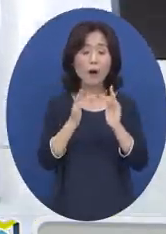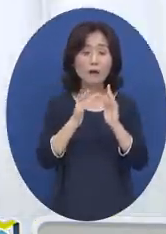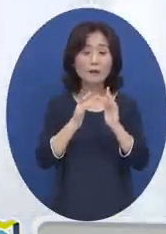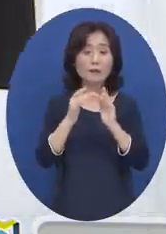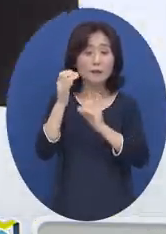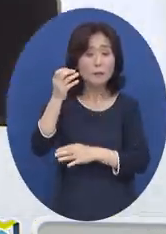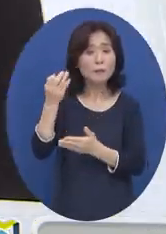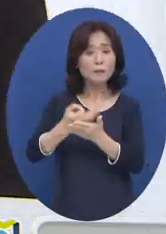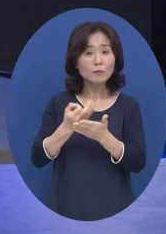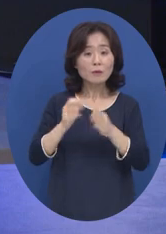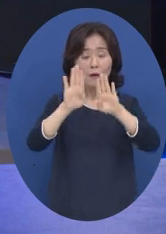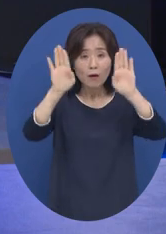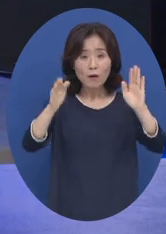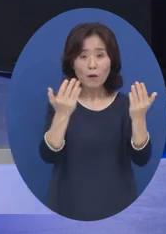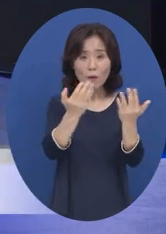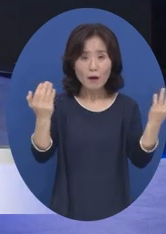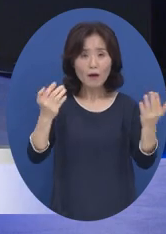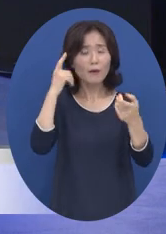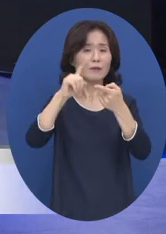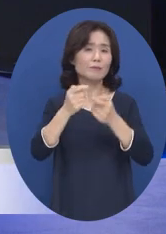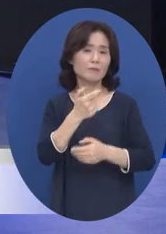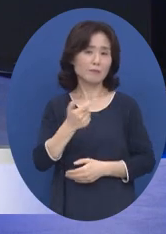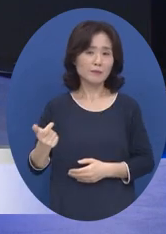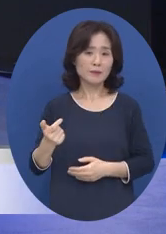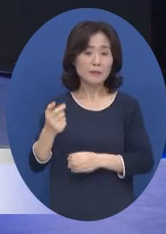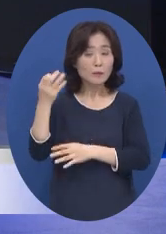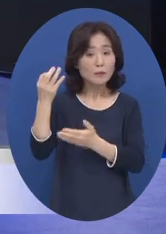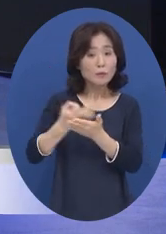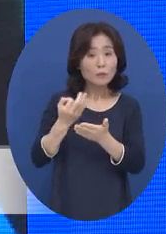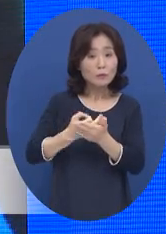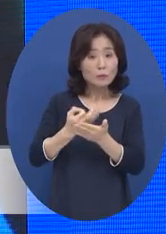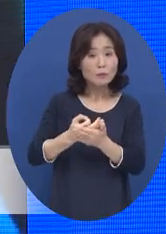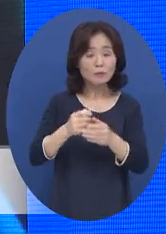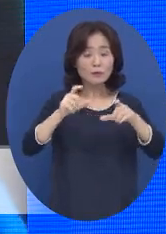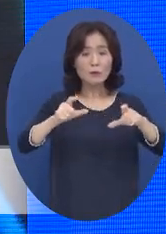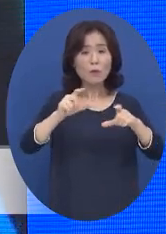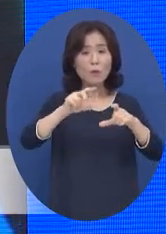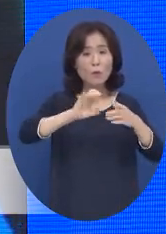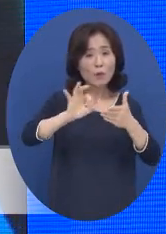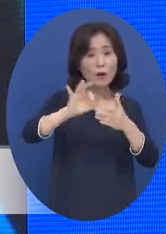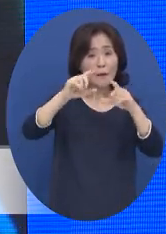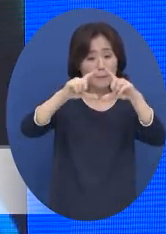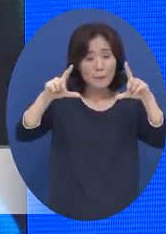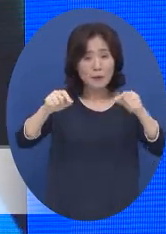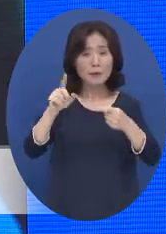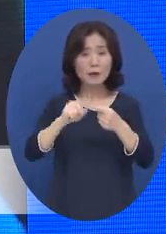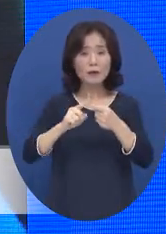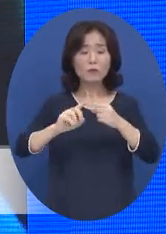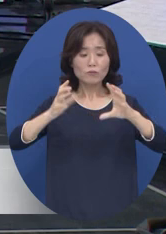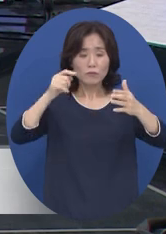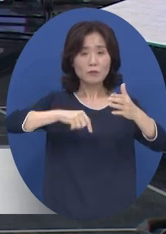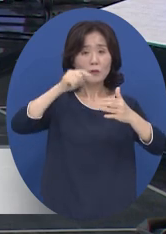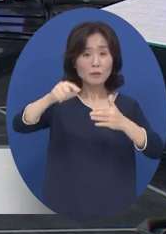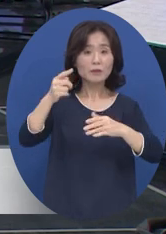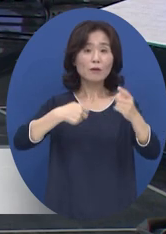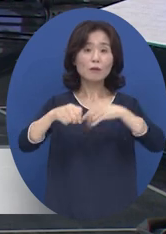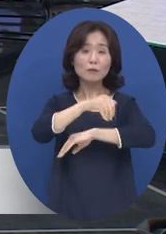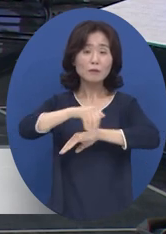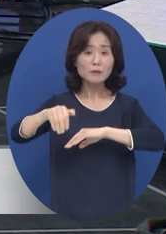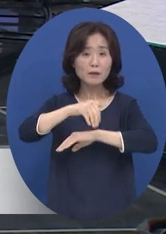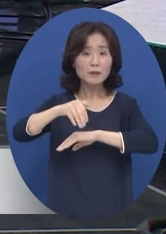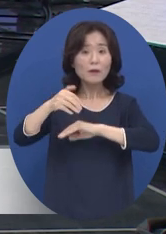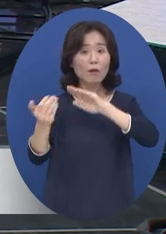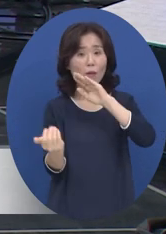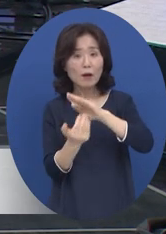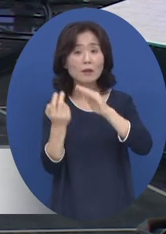끌었습니다 이번 박람회에 선 기본 소득과 지역화폐 에 대한 국내외 정책 성과 비전 에 관해 석학들이